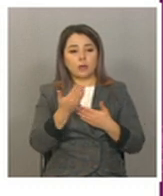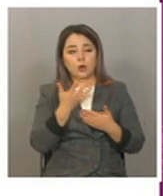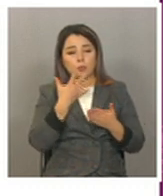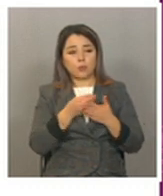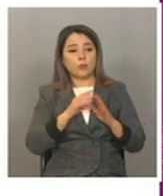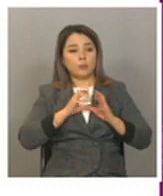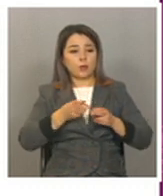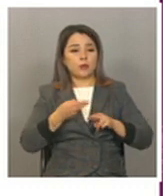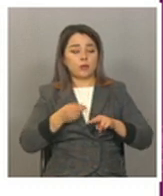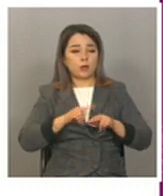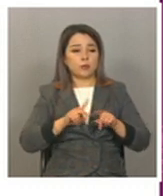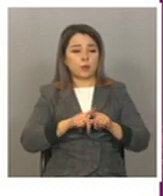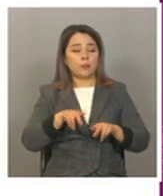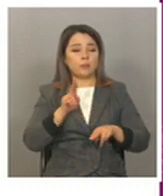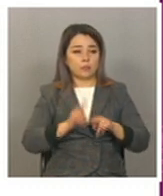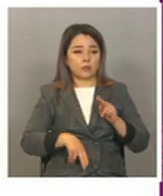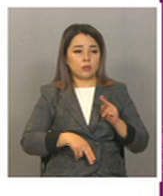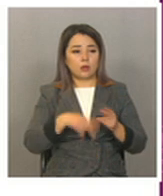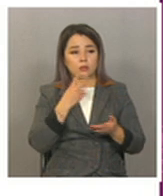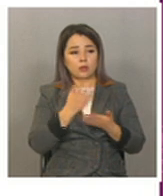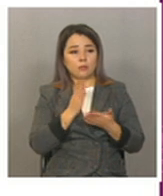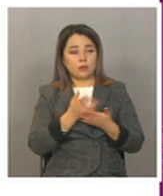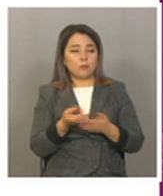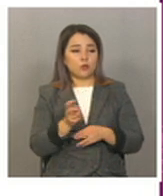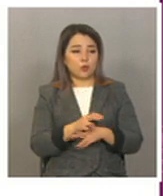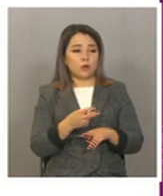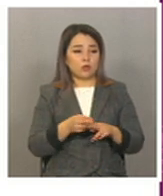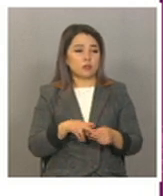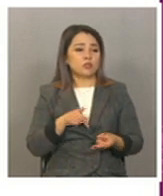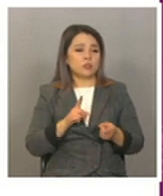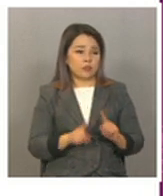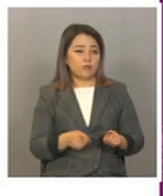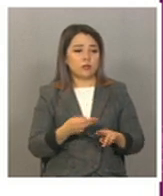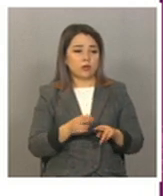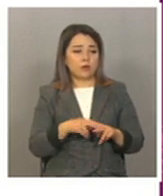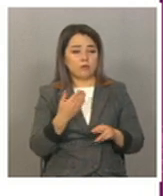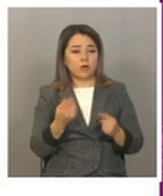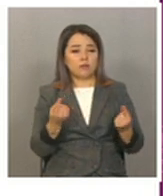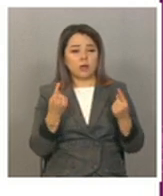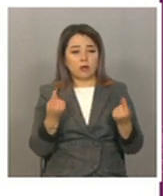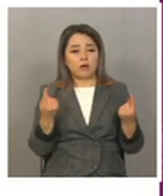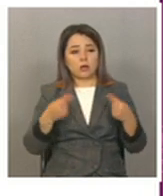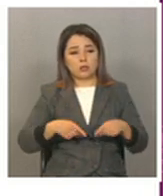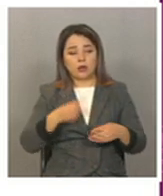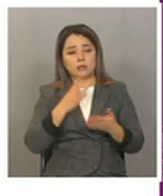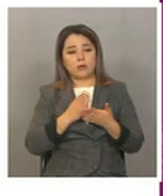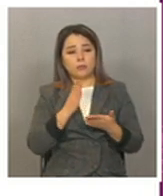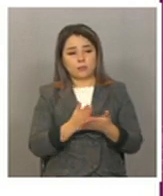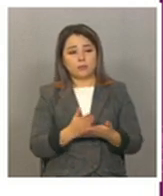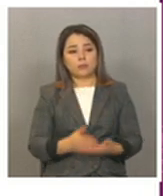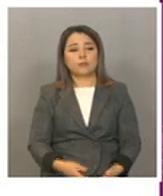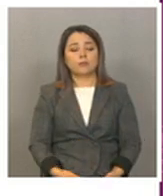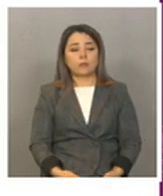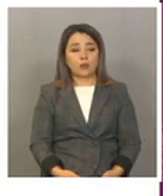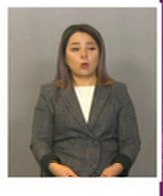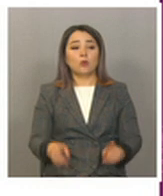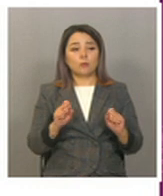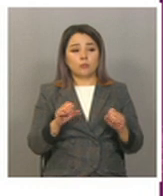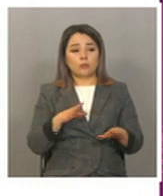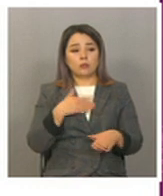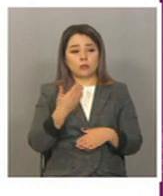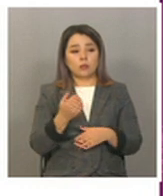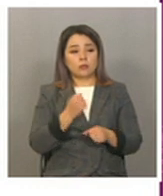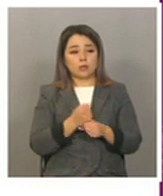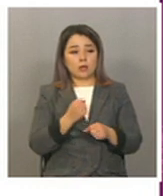миру, пришел конец. Действительно, это его великая катастрофа. Что мы можем сделать, чтобы